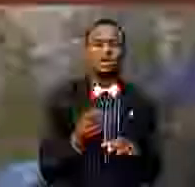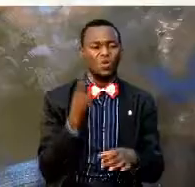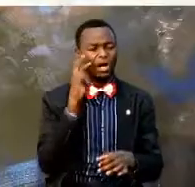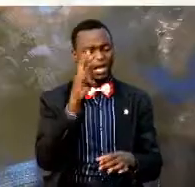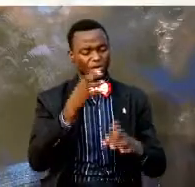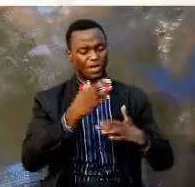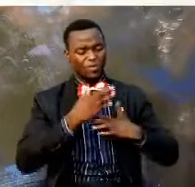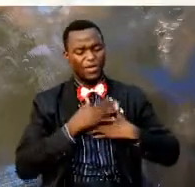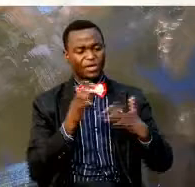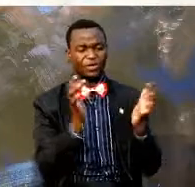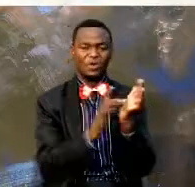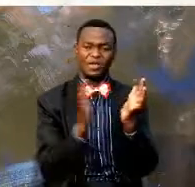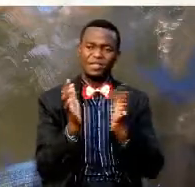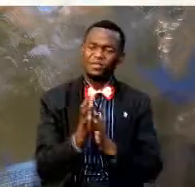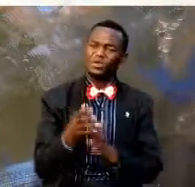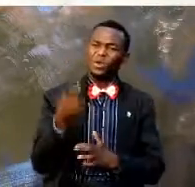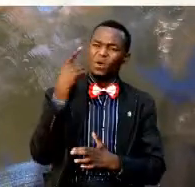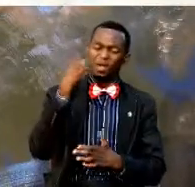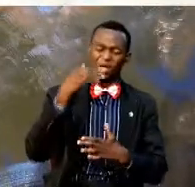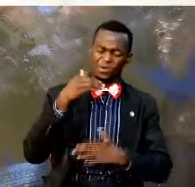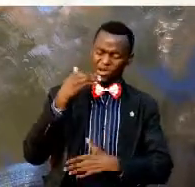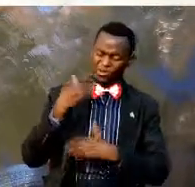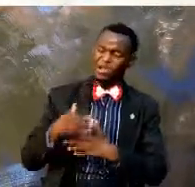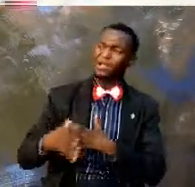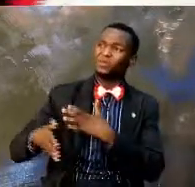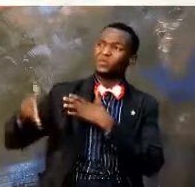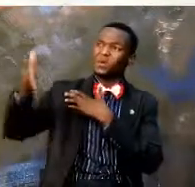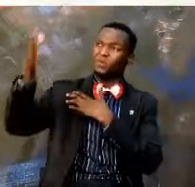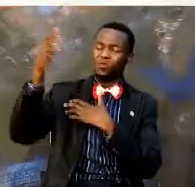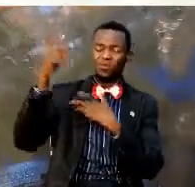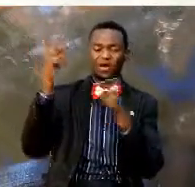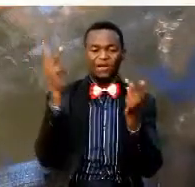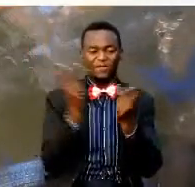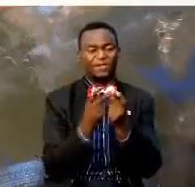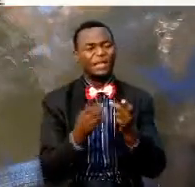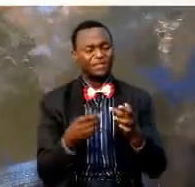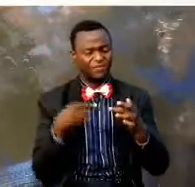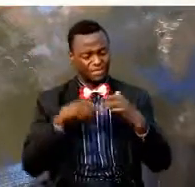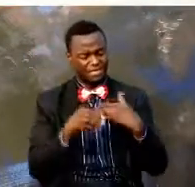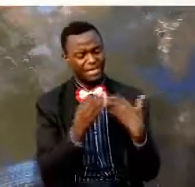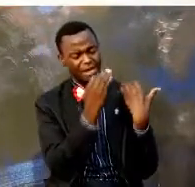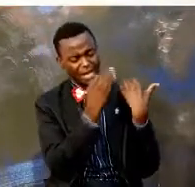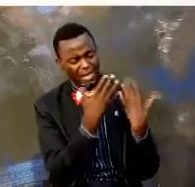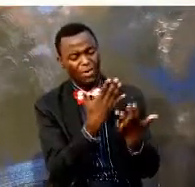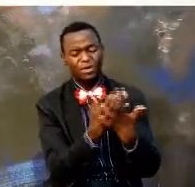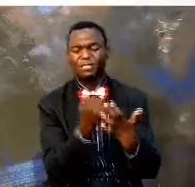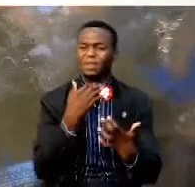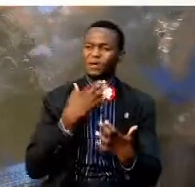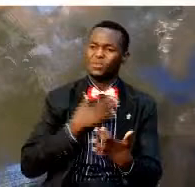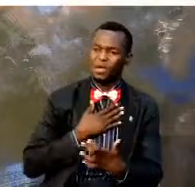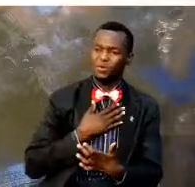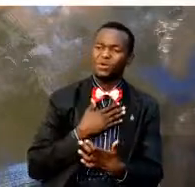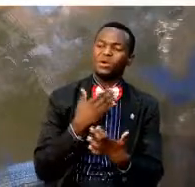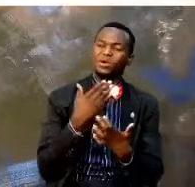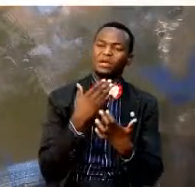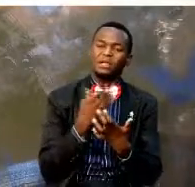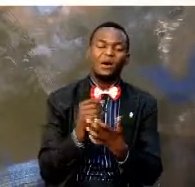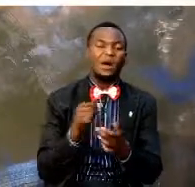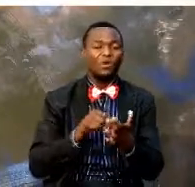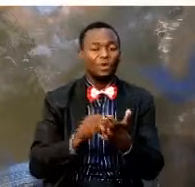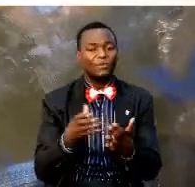wakaona upendo wa Yesu, wakaona ukarimu wa Mungu, jinsi alivyoingia gharama kwa ajili yao, ingawa hakuna